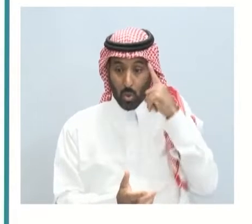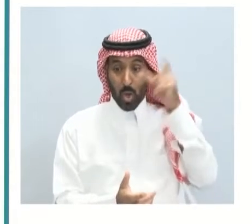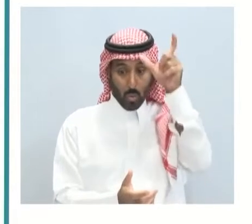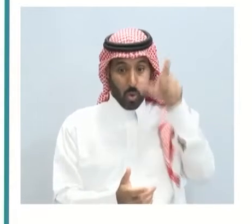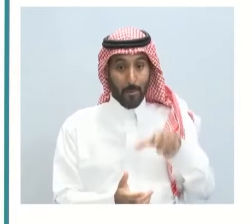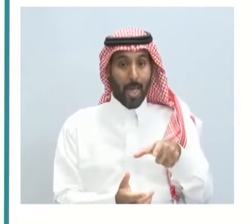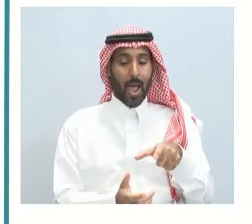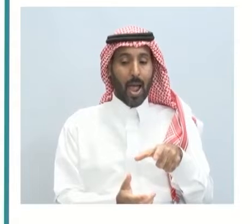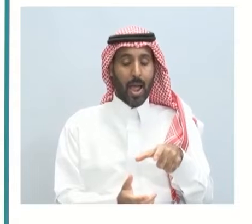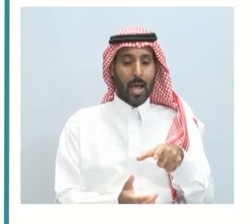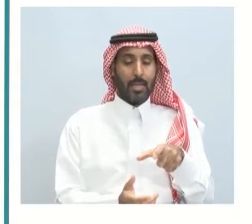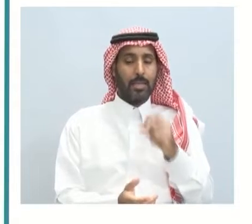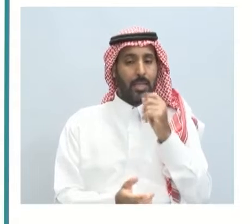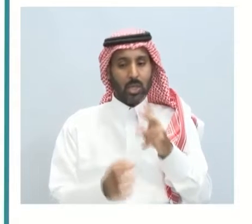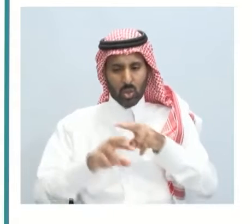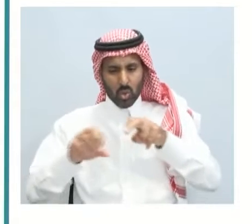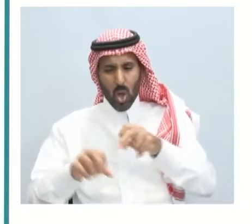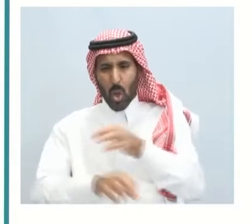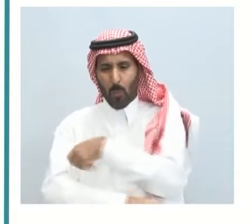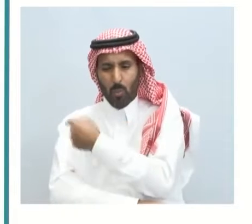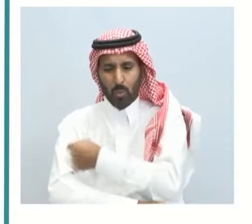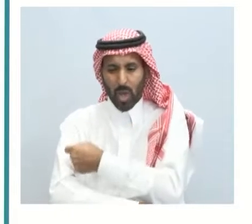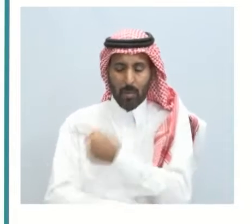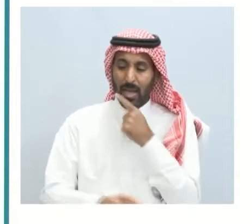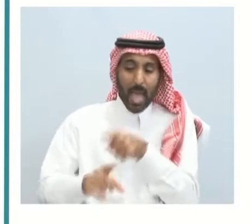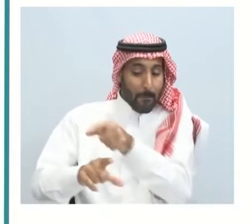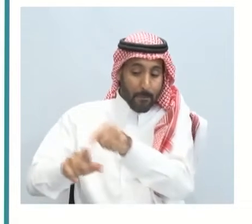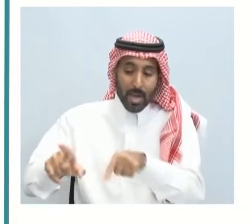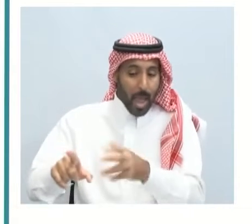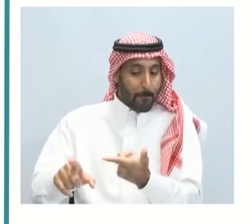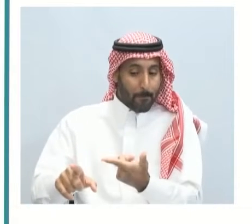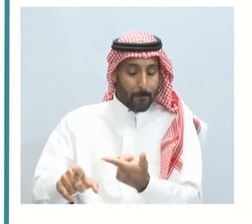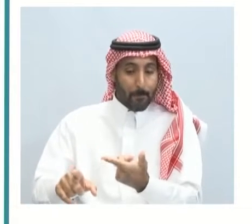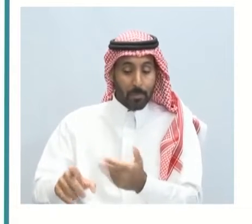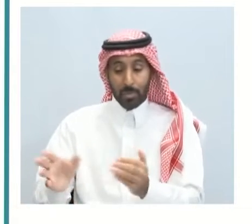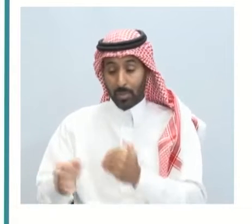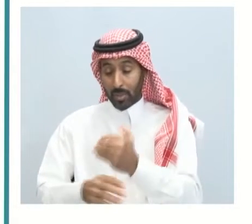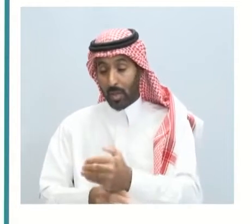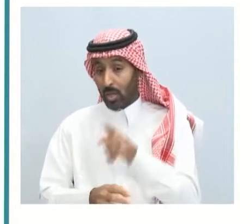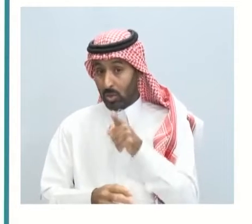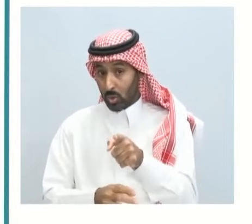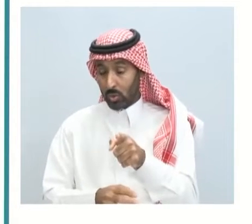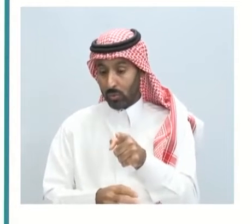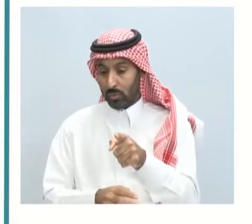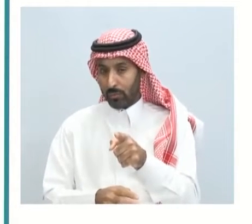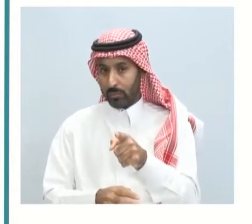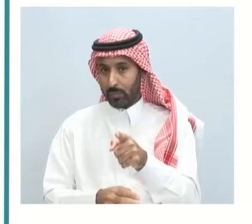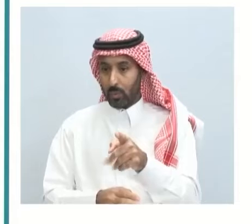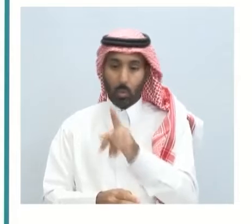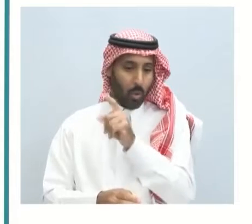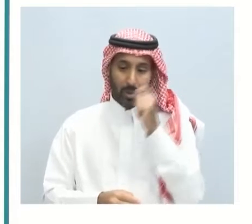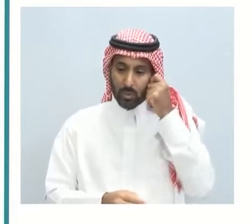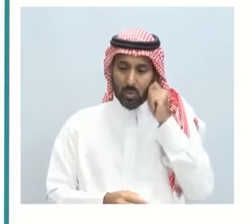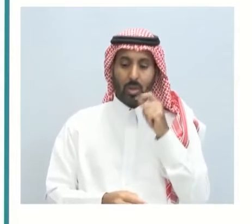العلماء ويقصون ويجربون للتوصل الى الاجابات ويمكنك انت انت او انت